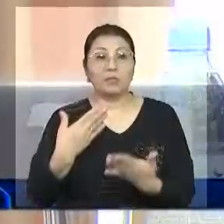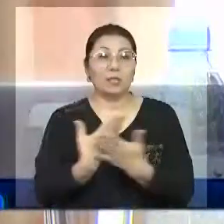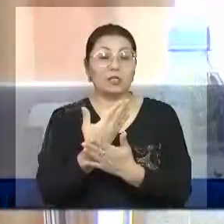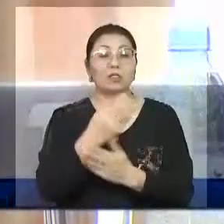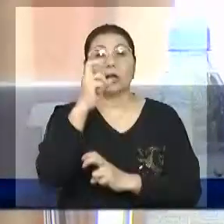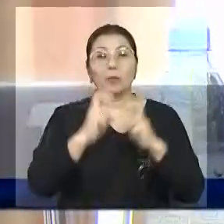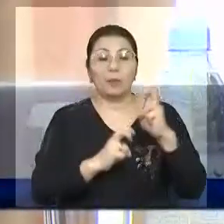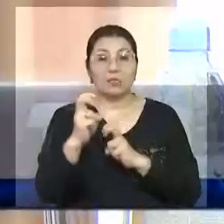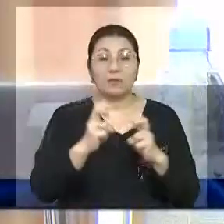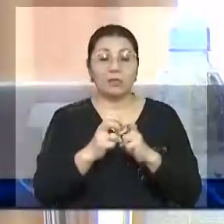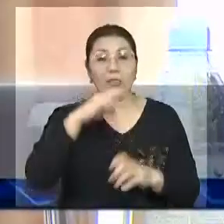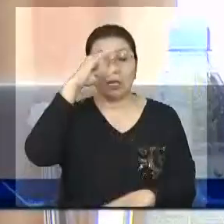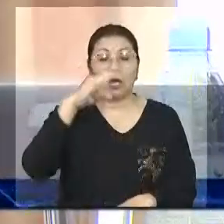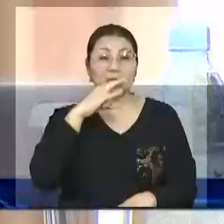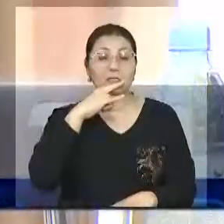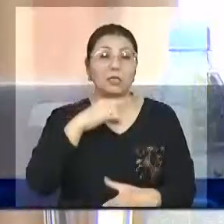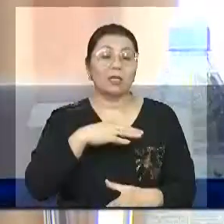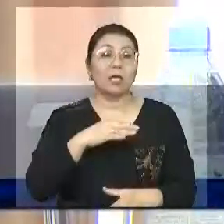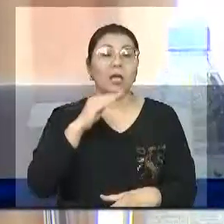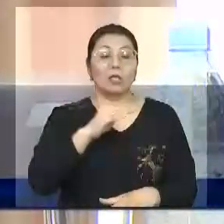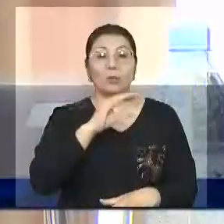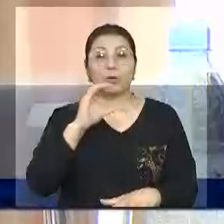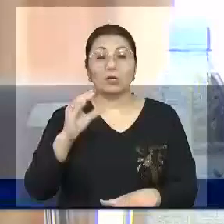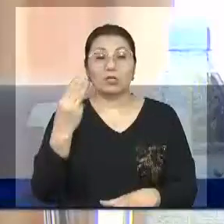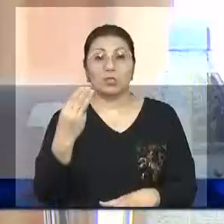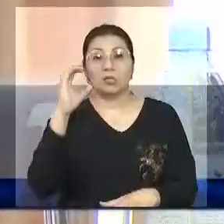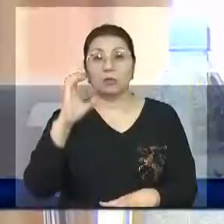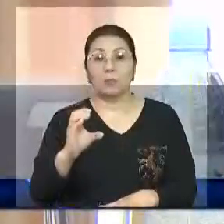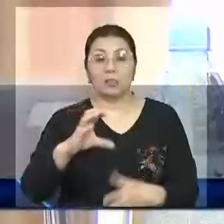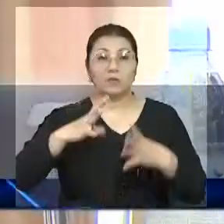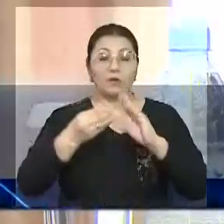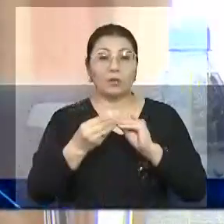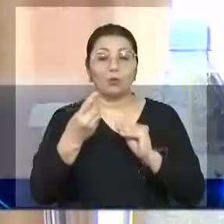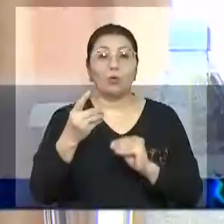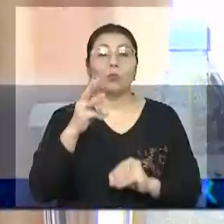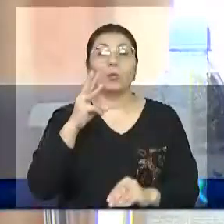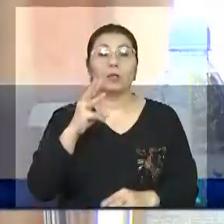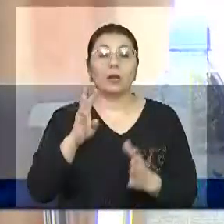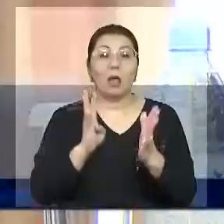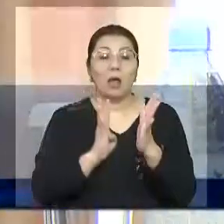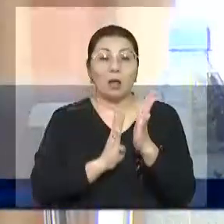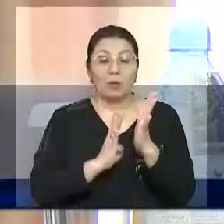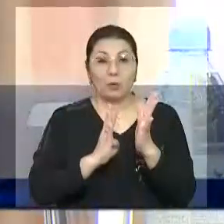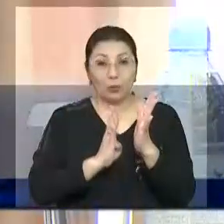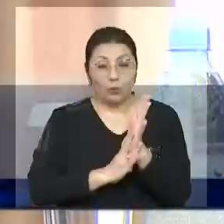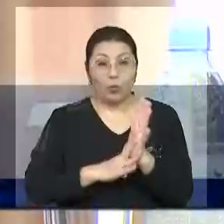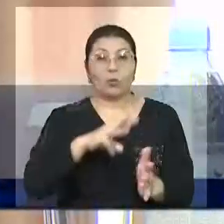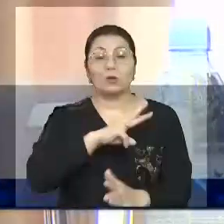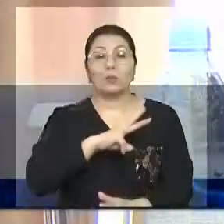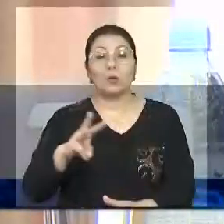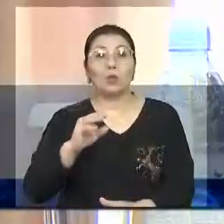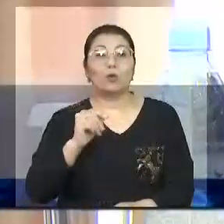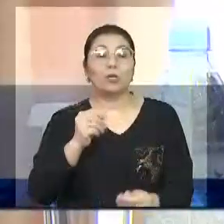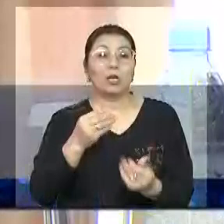комбинаты, Вибромастер Қазақстан жауапкершілігі шектеулі серіктестіктері жалпы мөлшері 11,9 миллион теңгеге өңделген